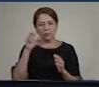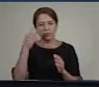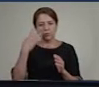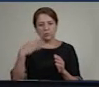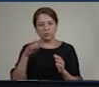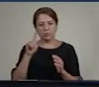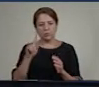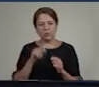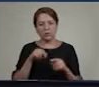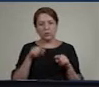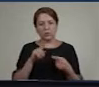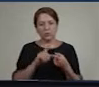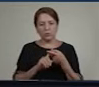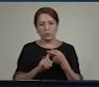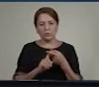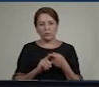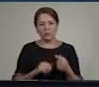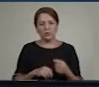27341. Bunga qo'shamiz